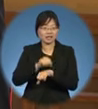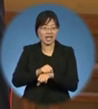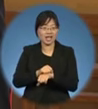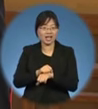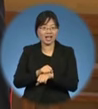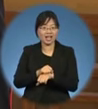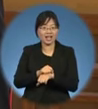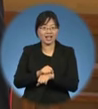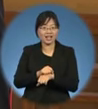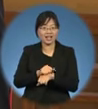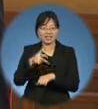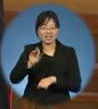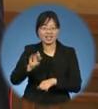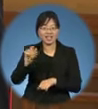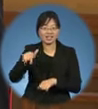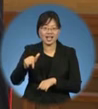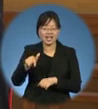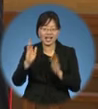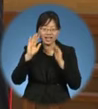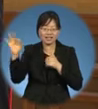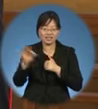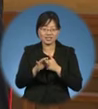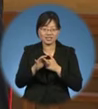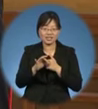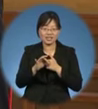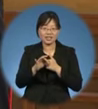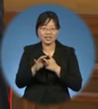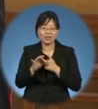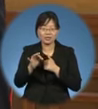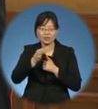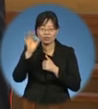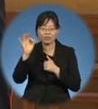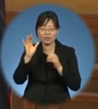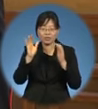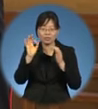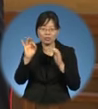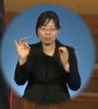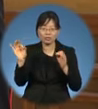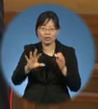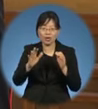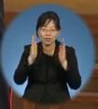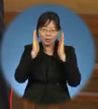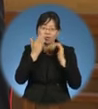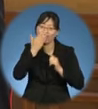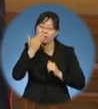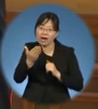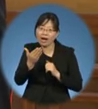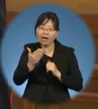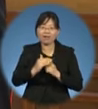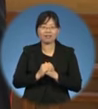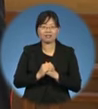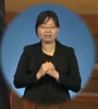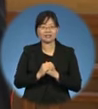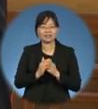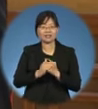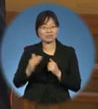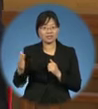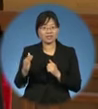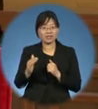잘하면은 가서 장학생으로 학비 면제도 받을 수 있고 뭐 할 수 있다는 거예요. 예예. 예.